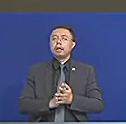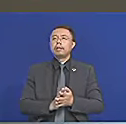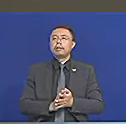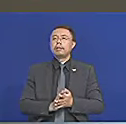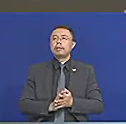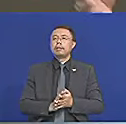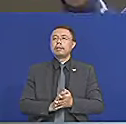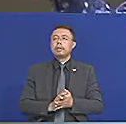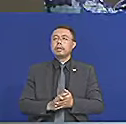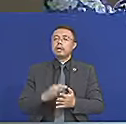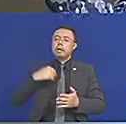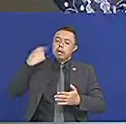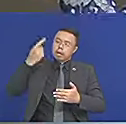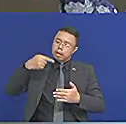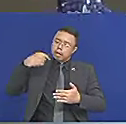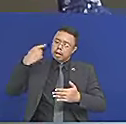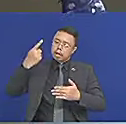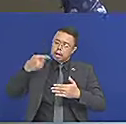kemuliaan